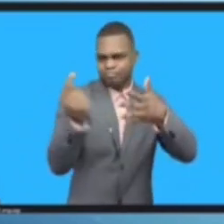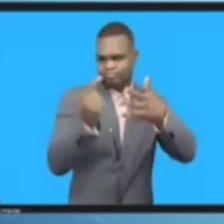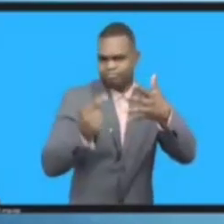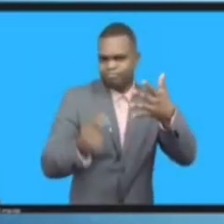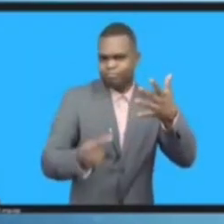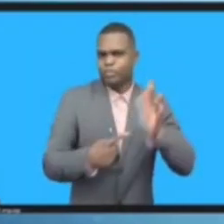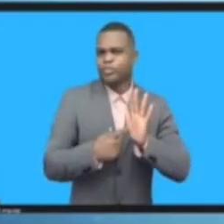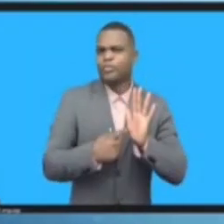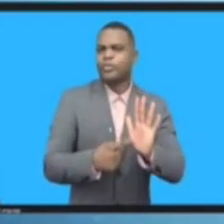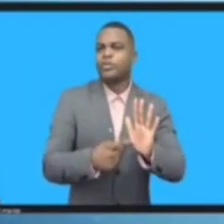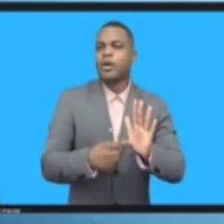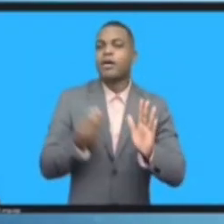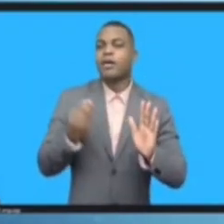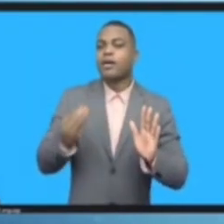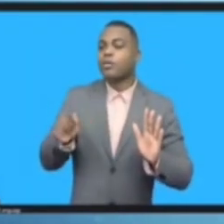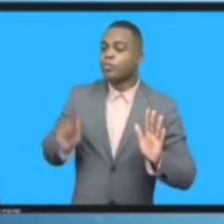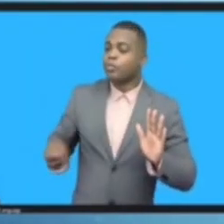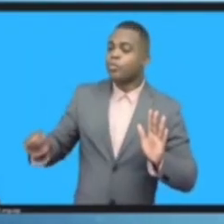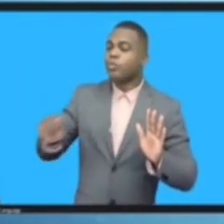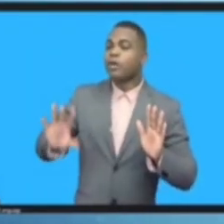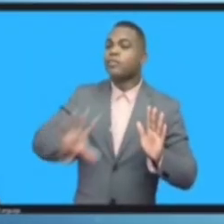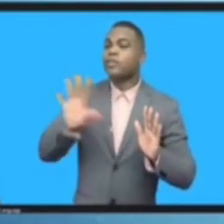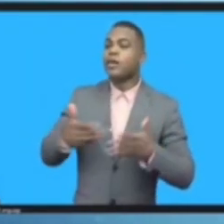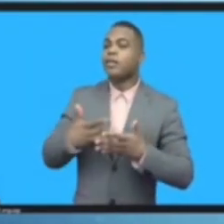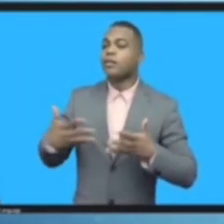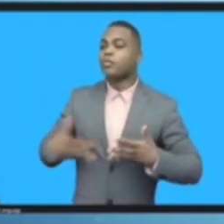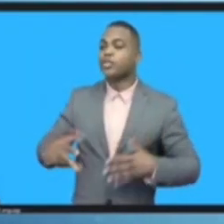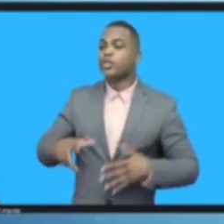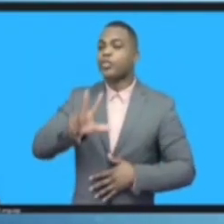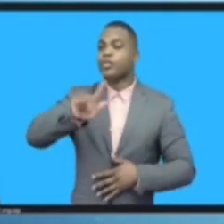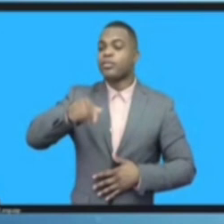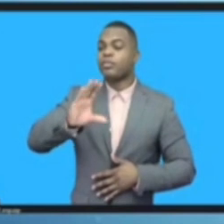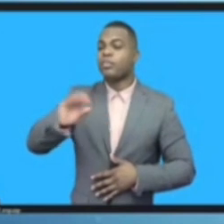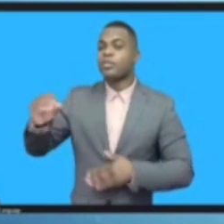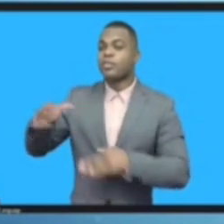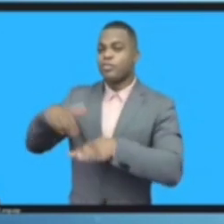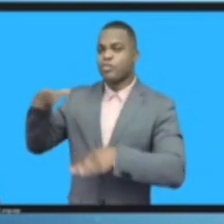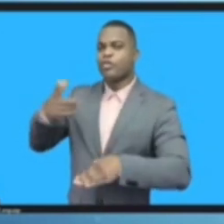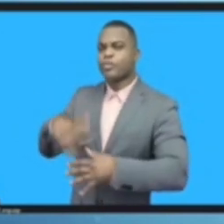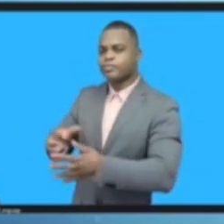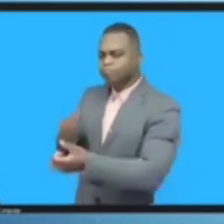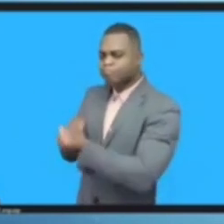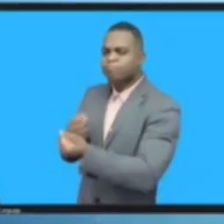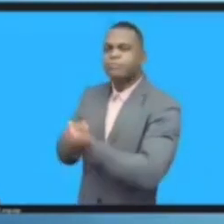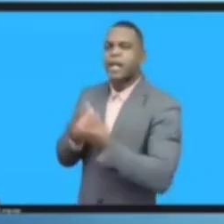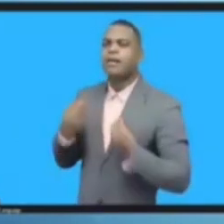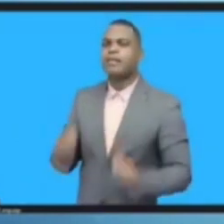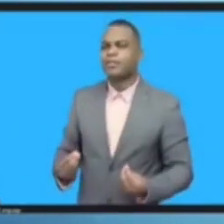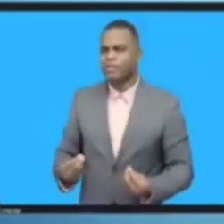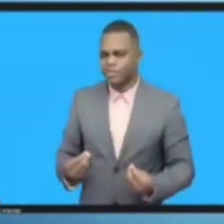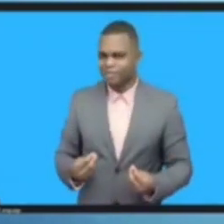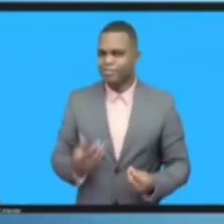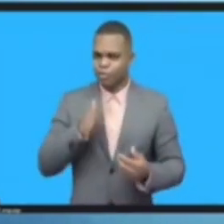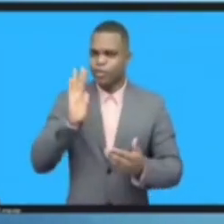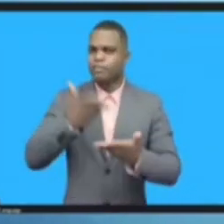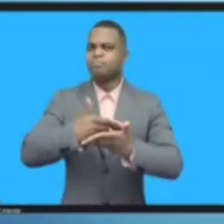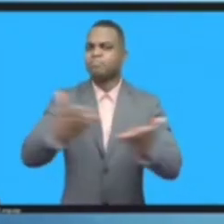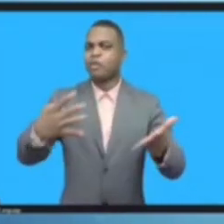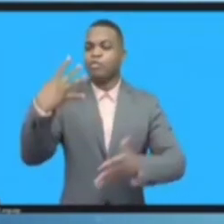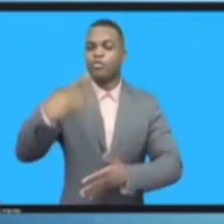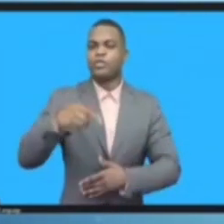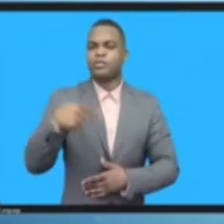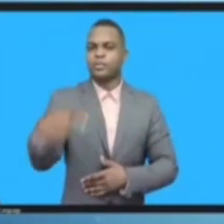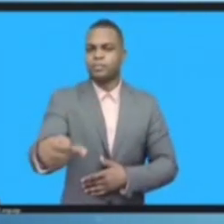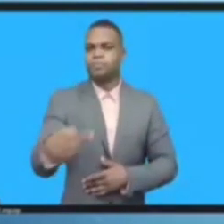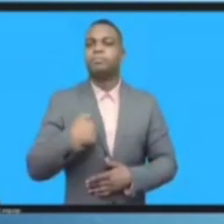que directrice de département. Avec elle, il y a quelques mois, nous avons annoncé conjointement que nous allions